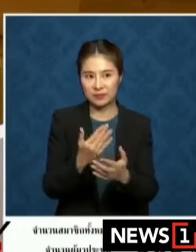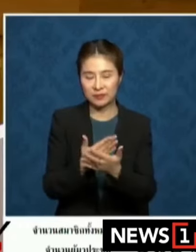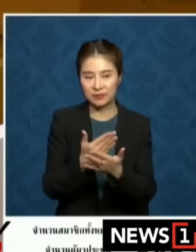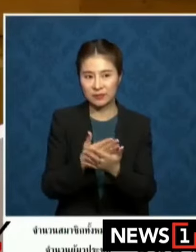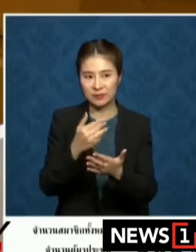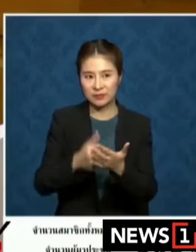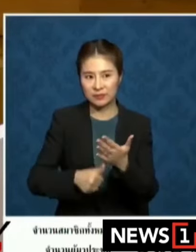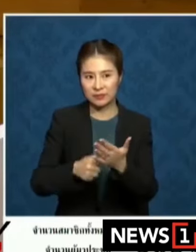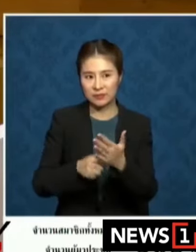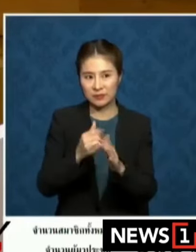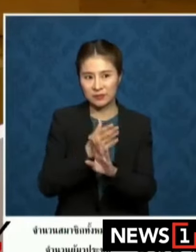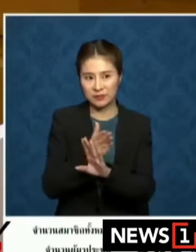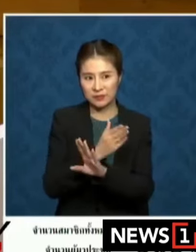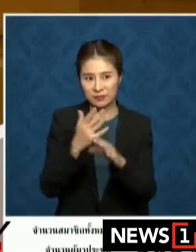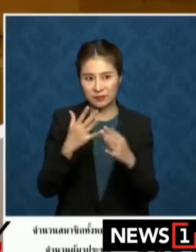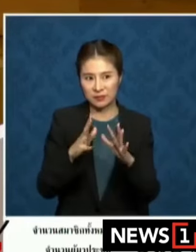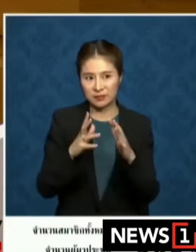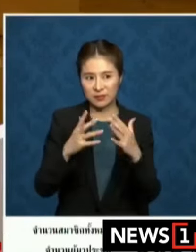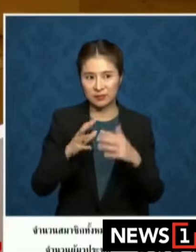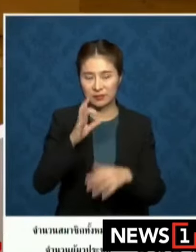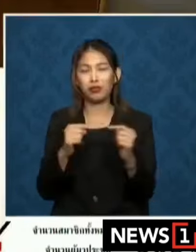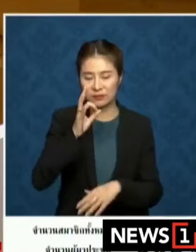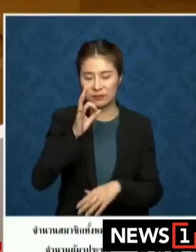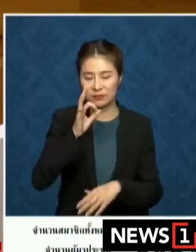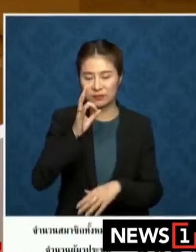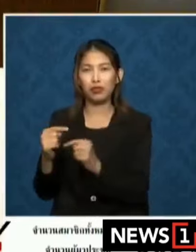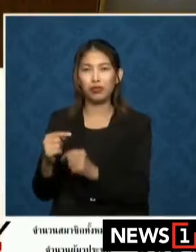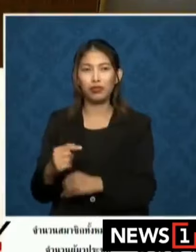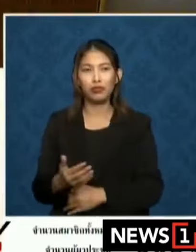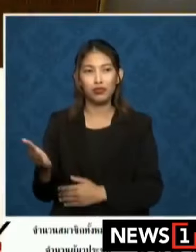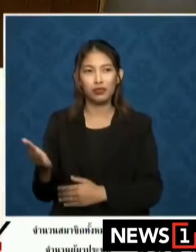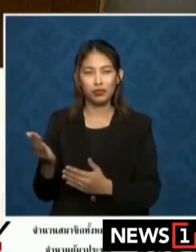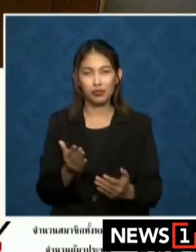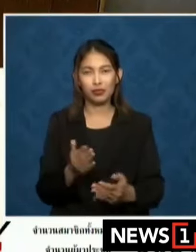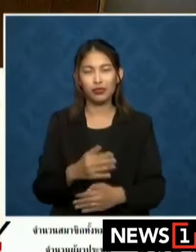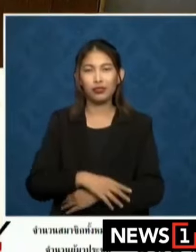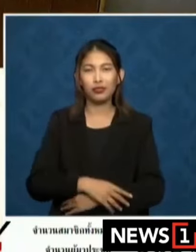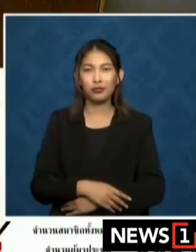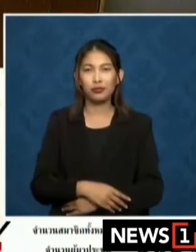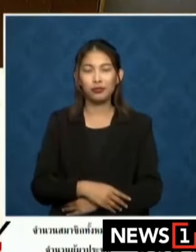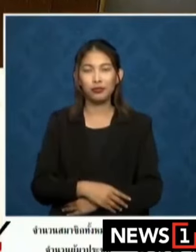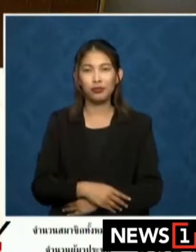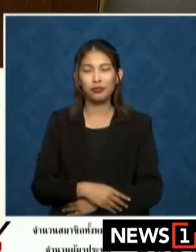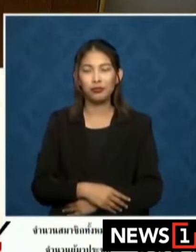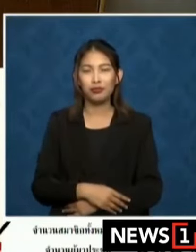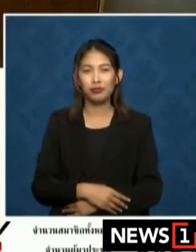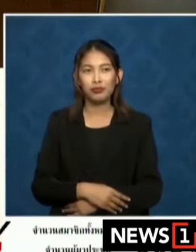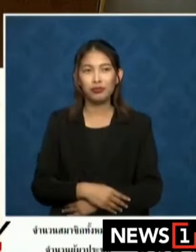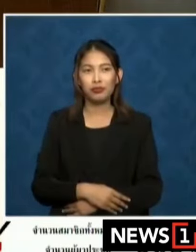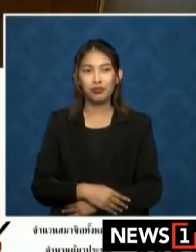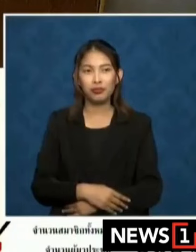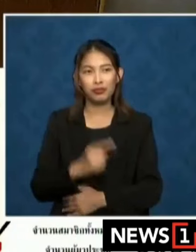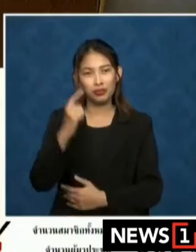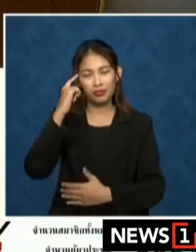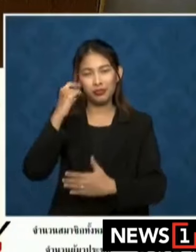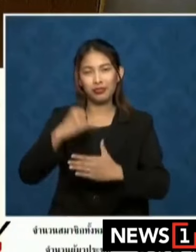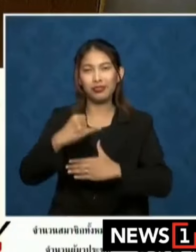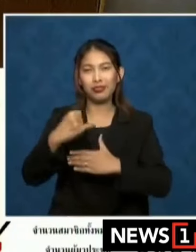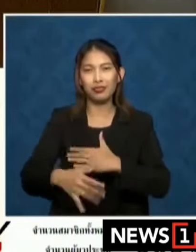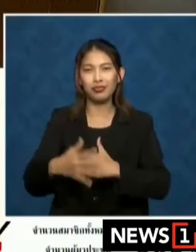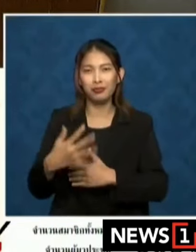ประชุมต่อนะแล้วก็ตัดจบเลยแลายทั้งตัวจริงๆนะคุณโก้เสื้อก็ลายไทยก็ลายสูตรก็ลายก็มีการ